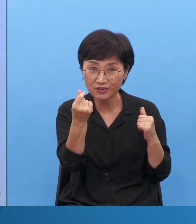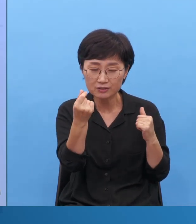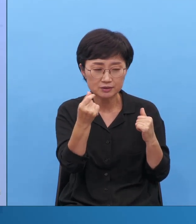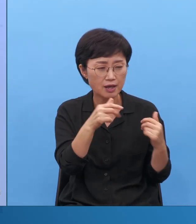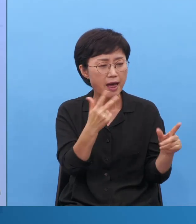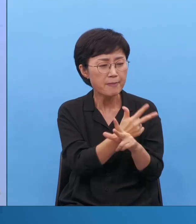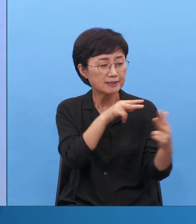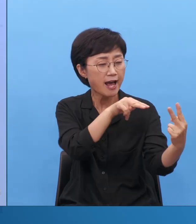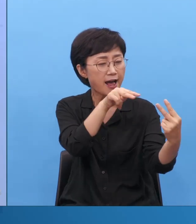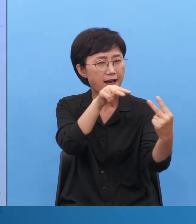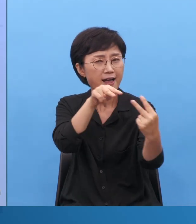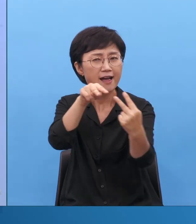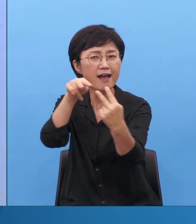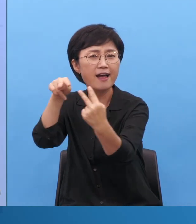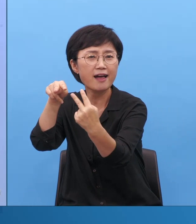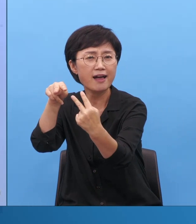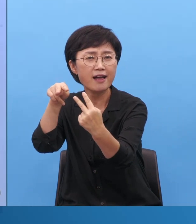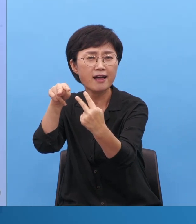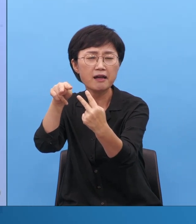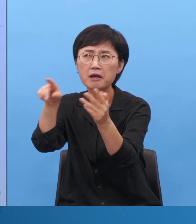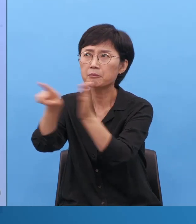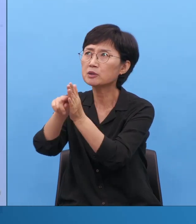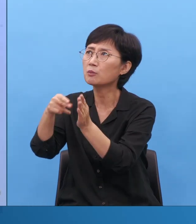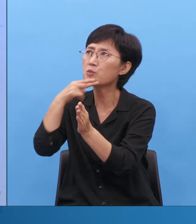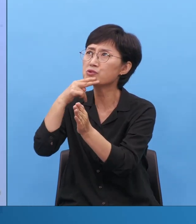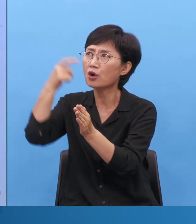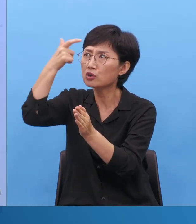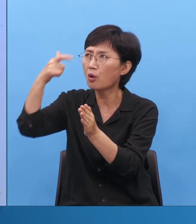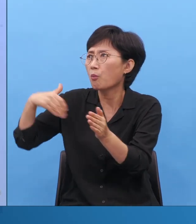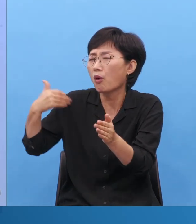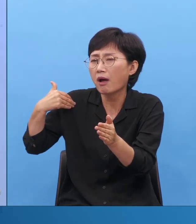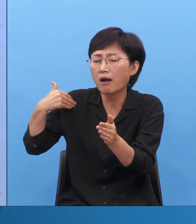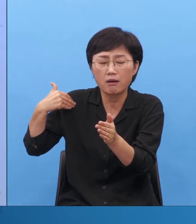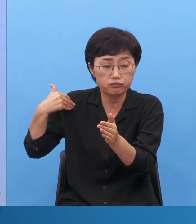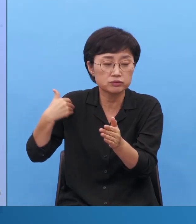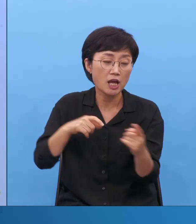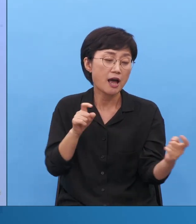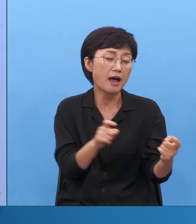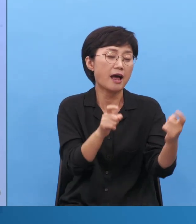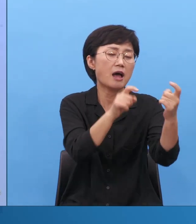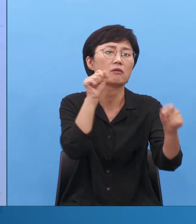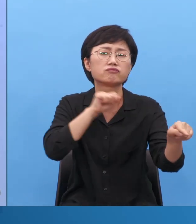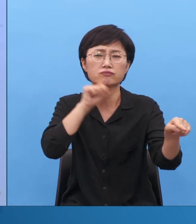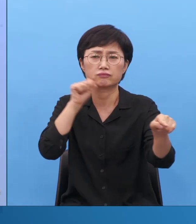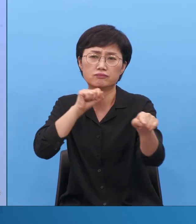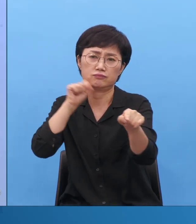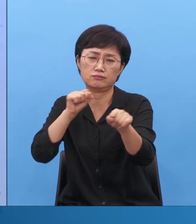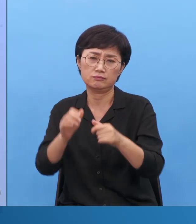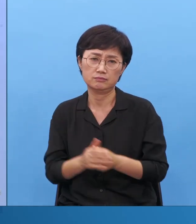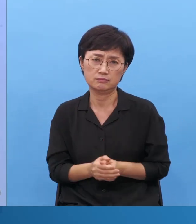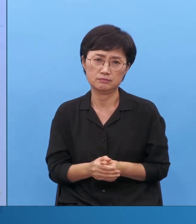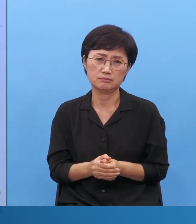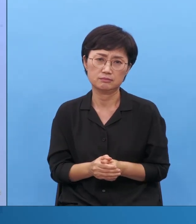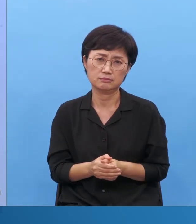people continuously. 그 한 사람의 기도로요. 저는 이 청년 때에 많은